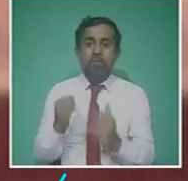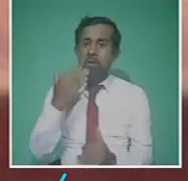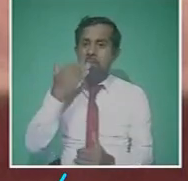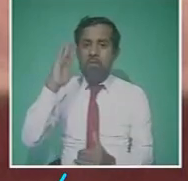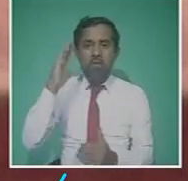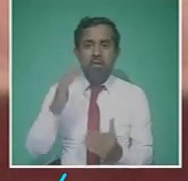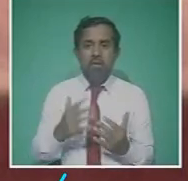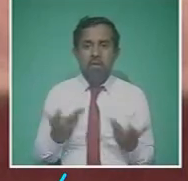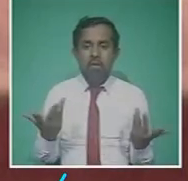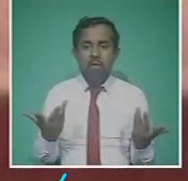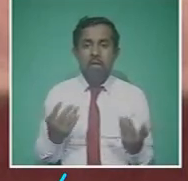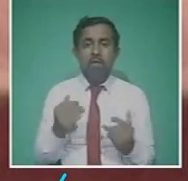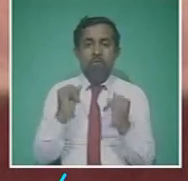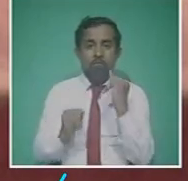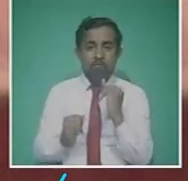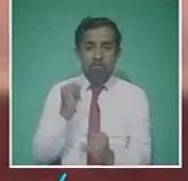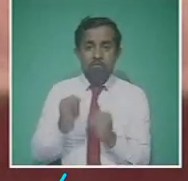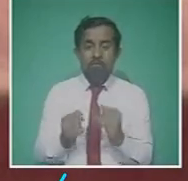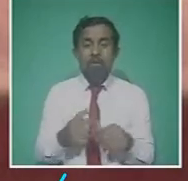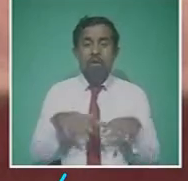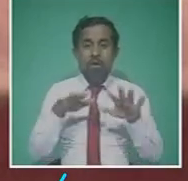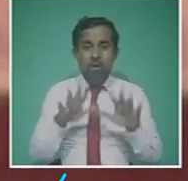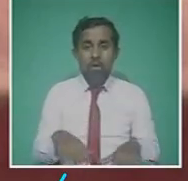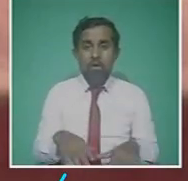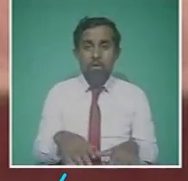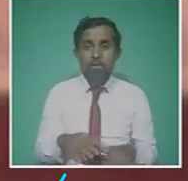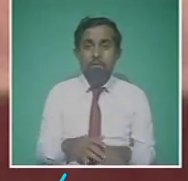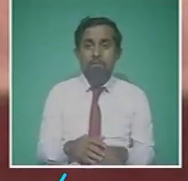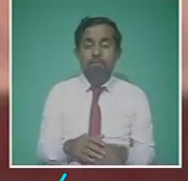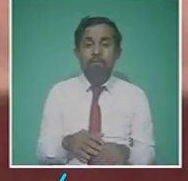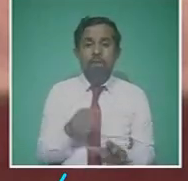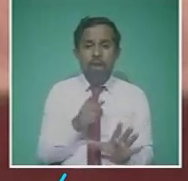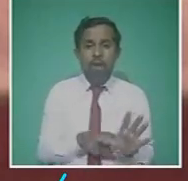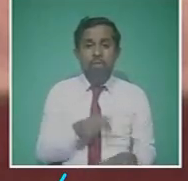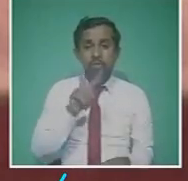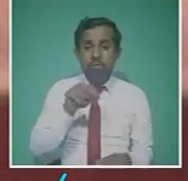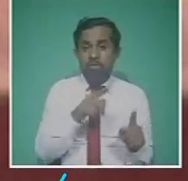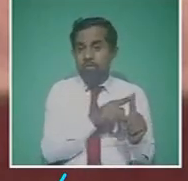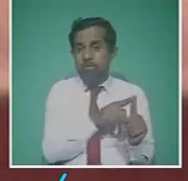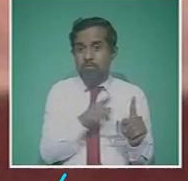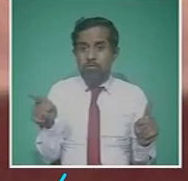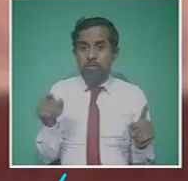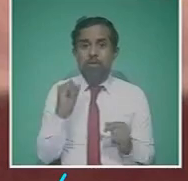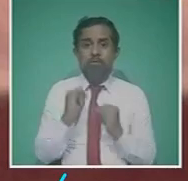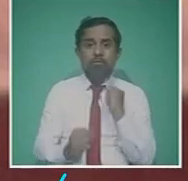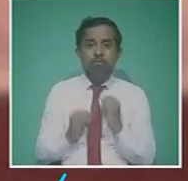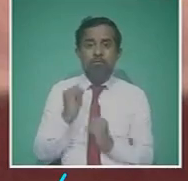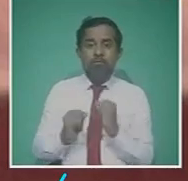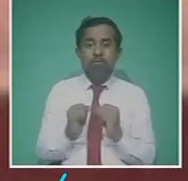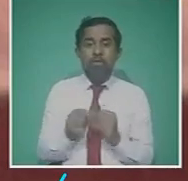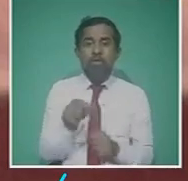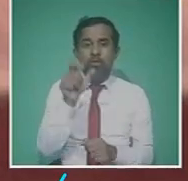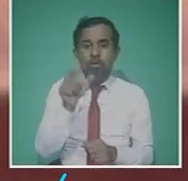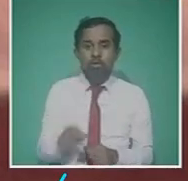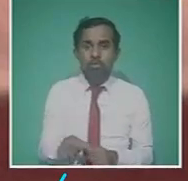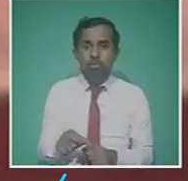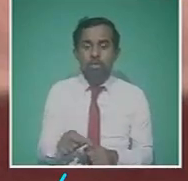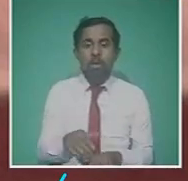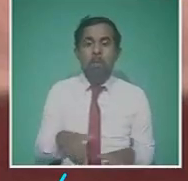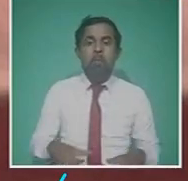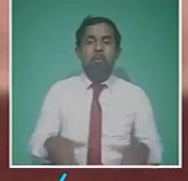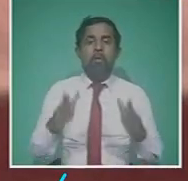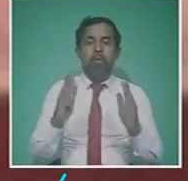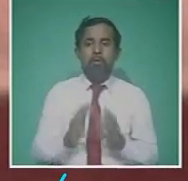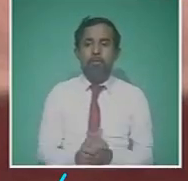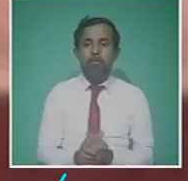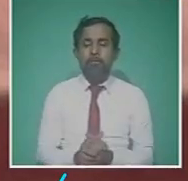නැහැ විවේචනය ප්‍රතිපලයකට එහෙම නැත්නම් අවුරුදු 20ක් පුරාවට කරපු විවේචනය අද එතුමා ගෙනිහිලා තියෙනවා මහා පාර්ක්